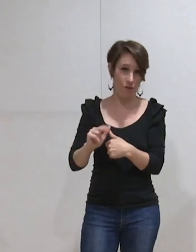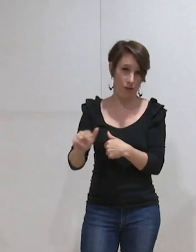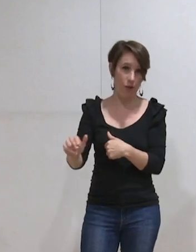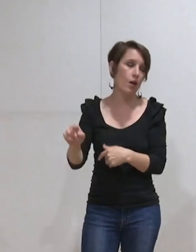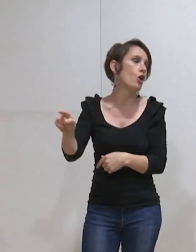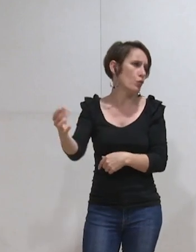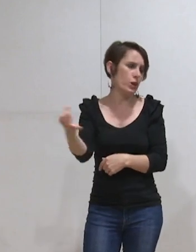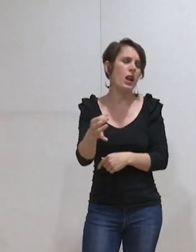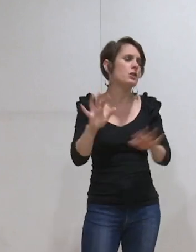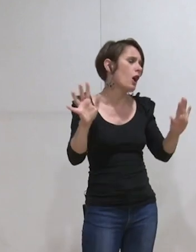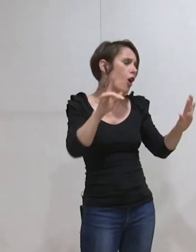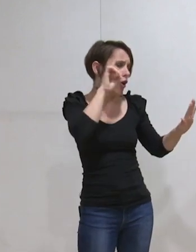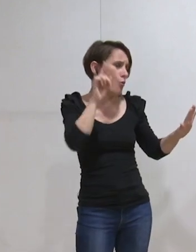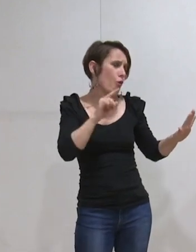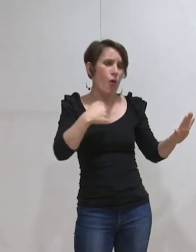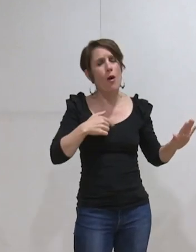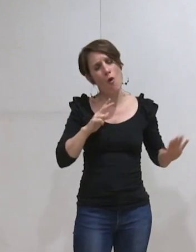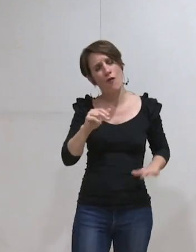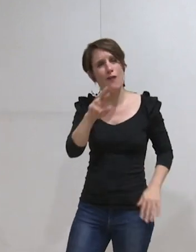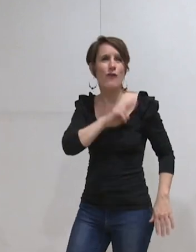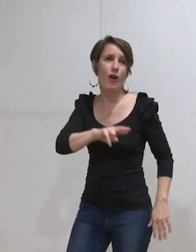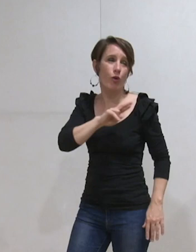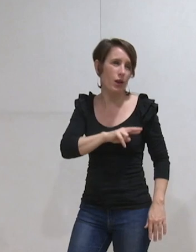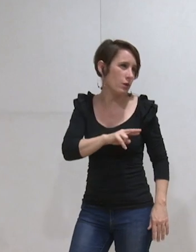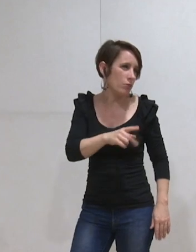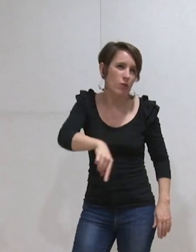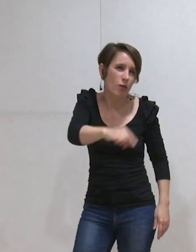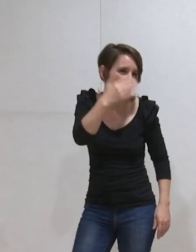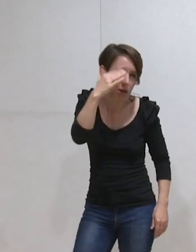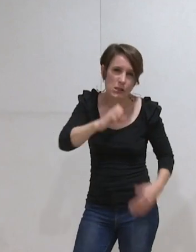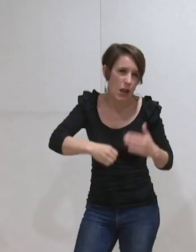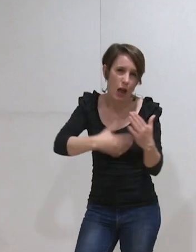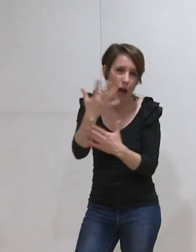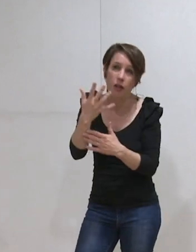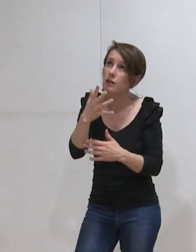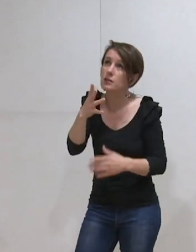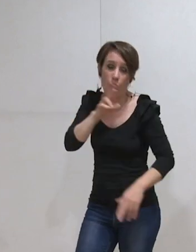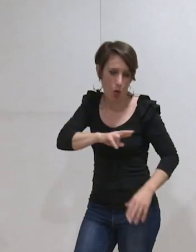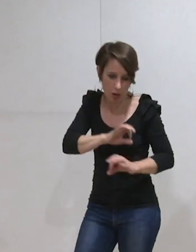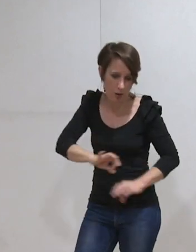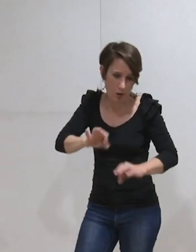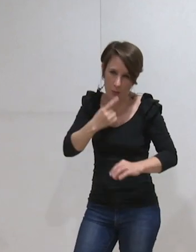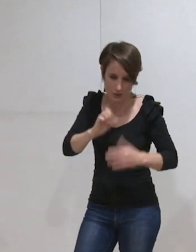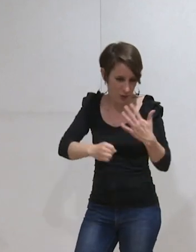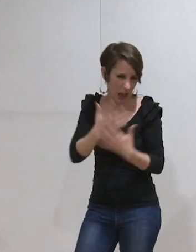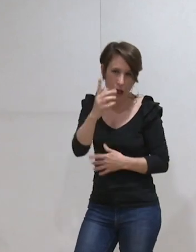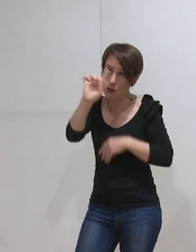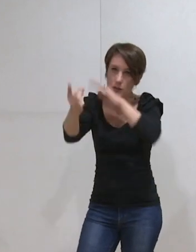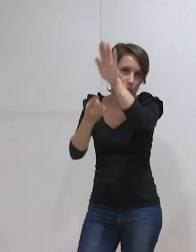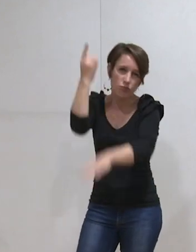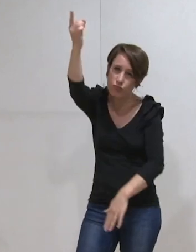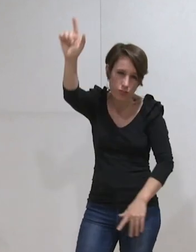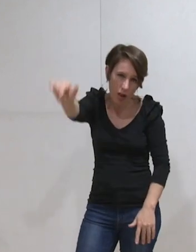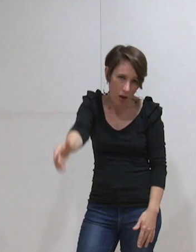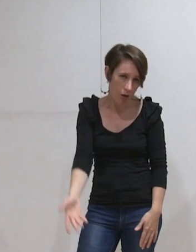qu'un artiste ça ne prend pas sa retraite un artiste ça reste un artiste et euh il